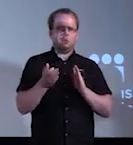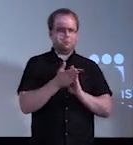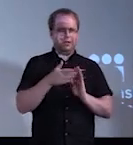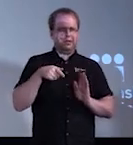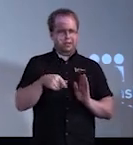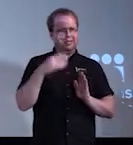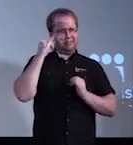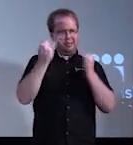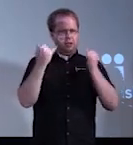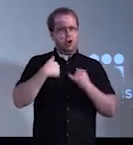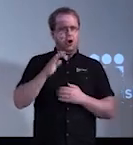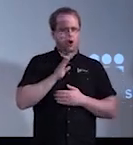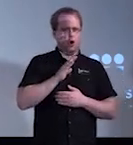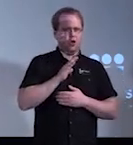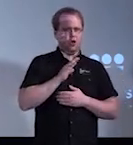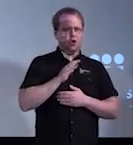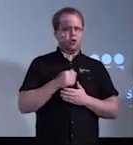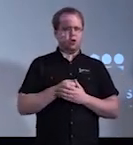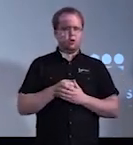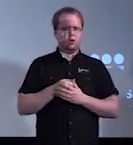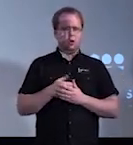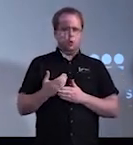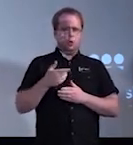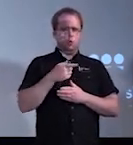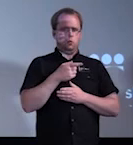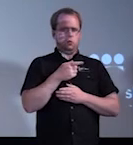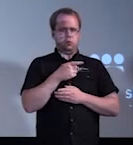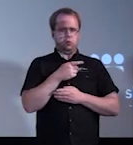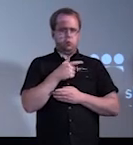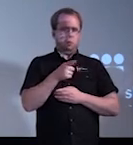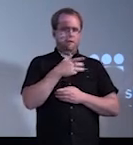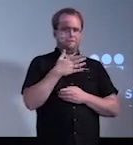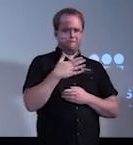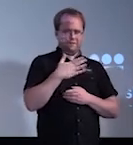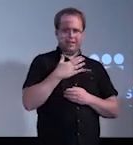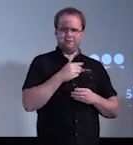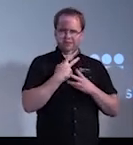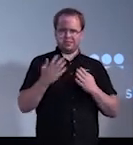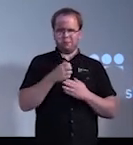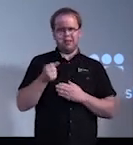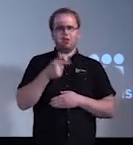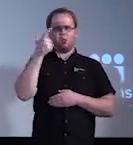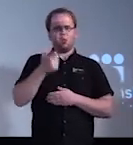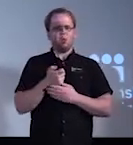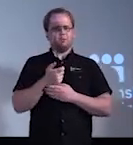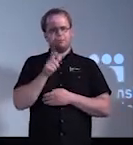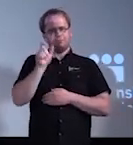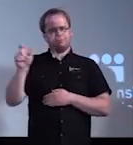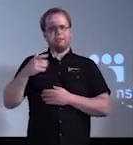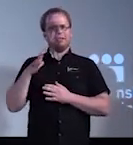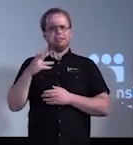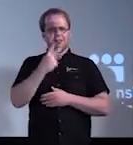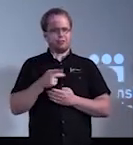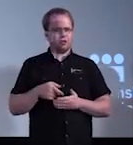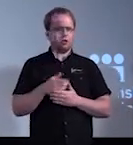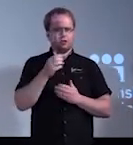har. Som de tror att många människor skulle vilja gå på bio och se på. Så det är själva anledningen. Det är en lång process, det är en gedigen